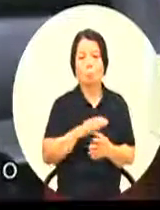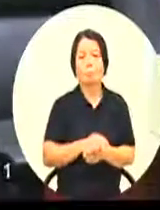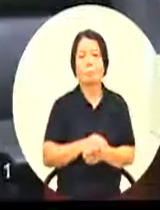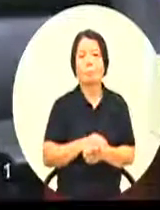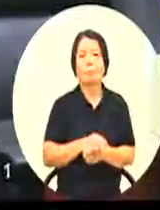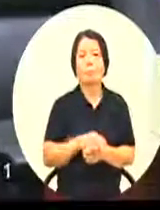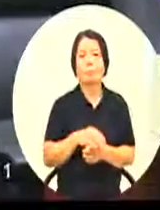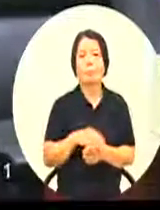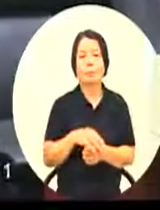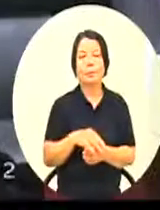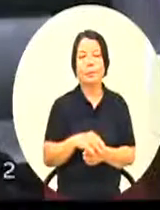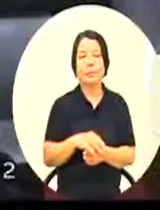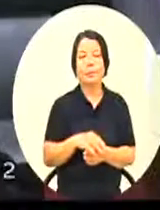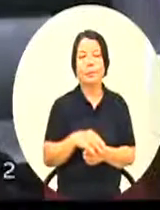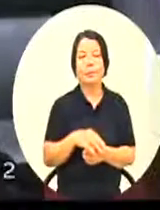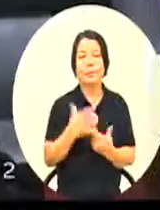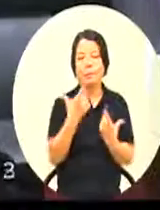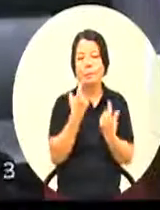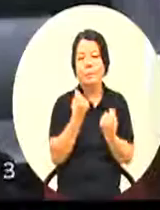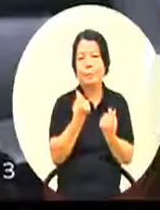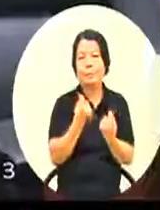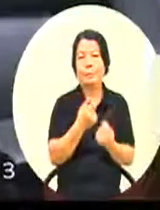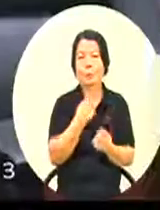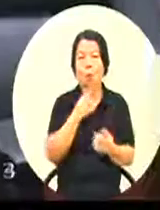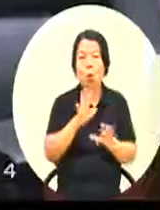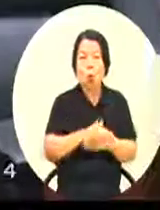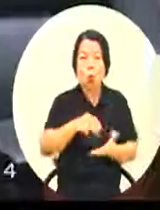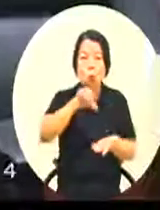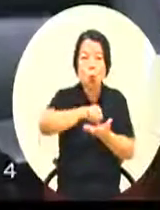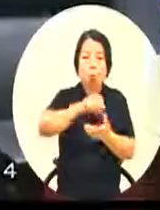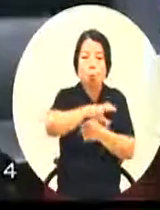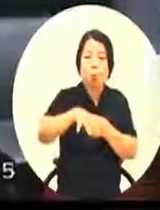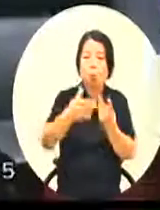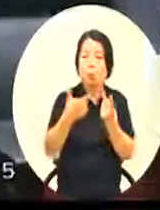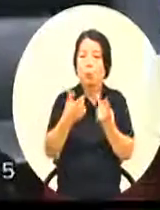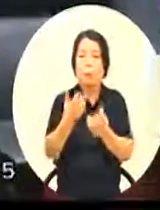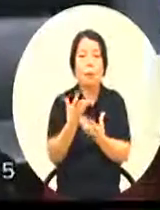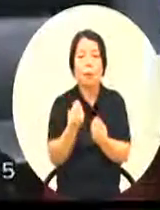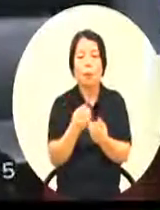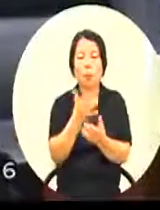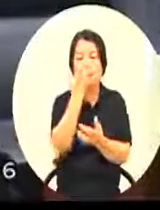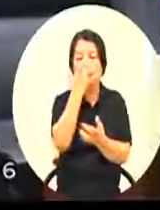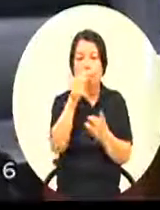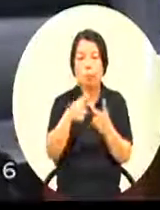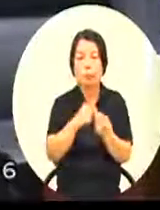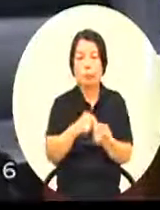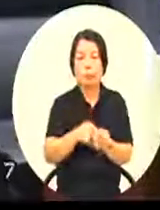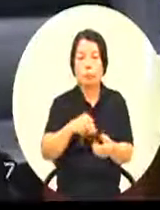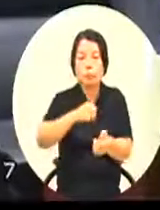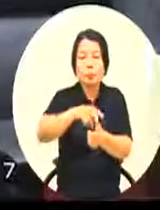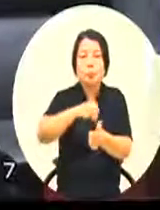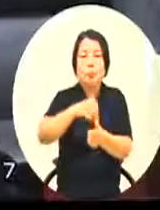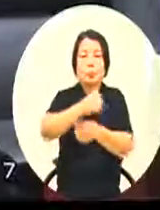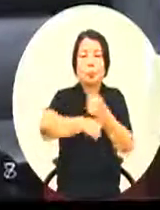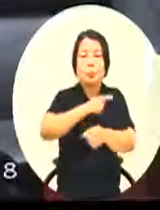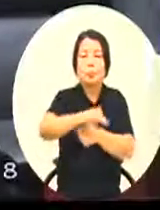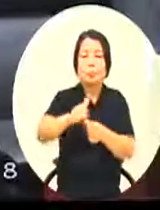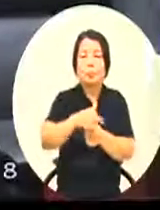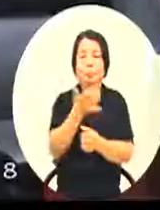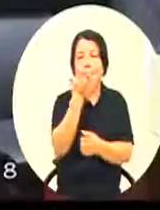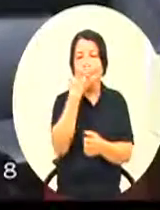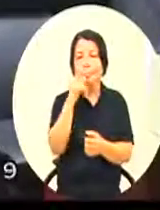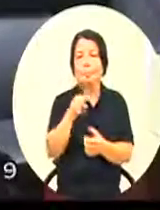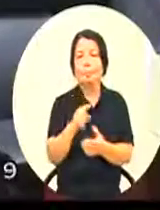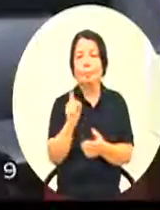各位，你们如果家里没种田的，你没有做畜牧业，你们完全不会去懂得说什么叫做